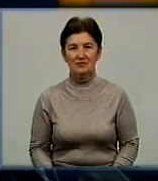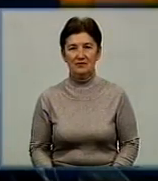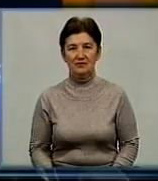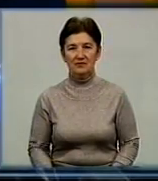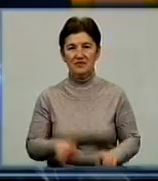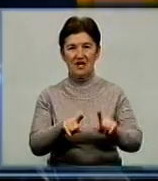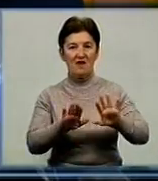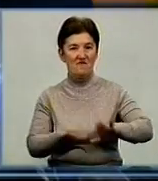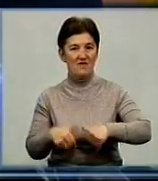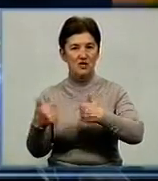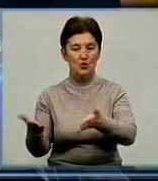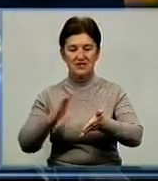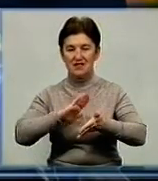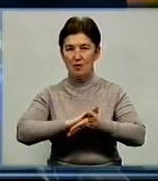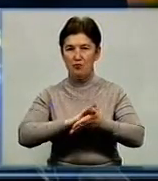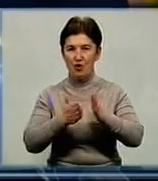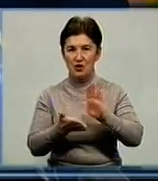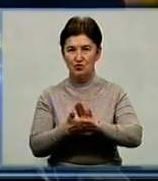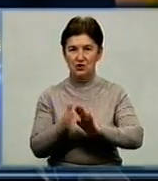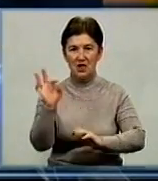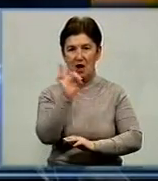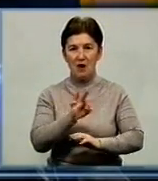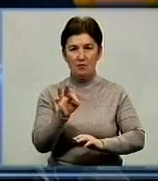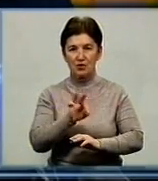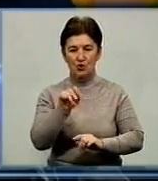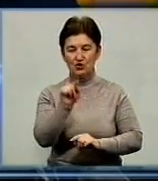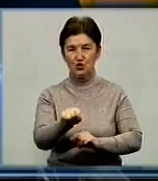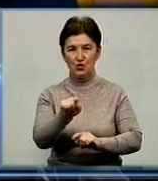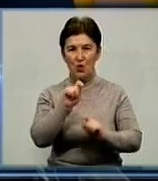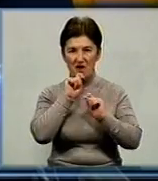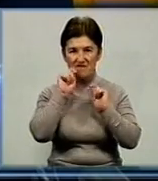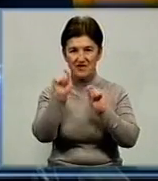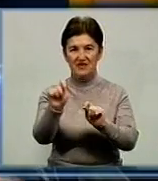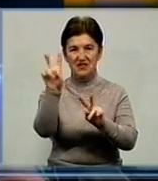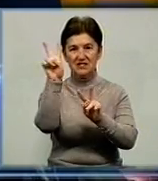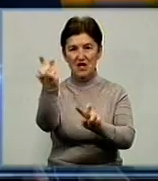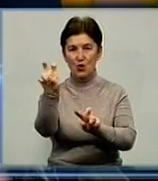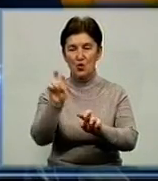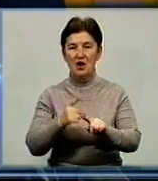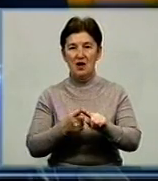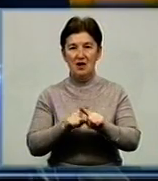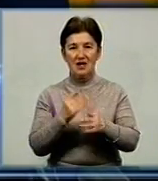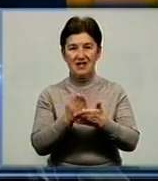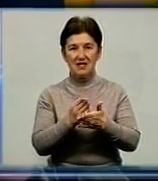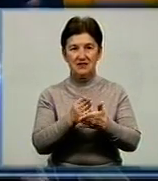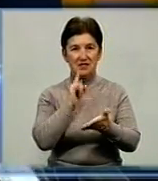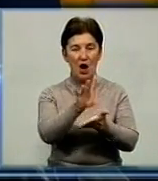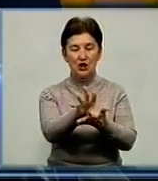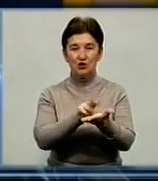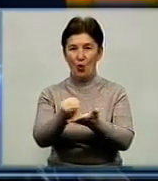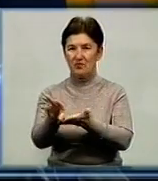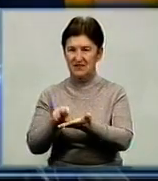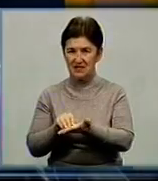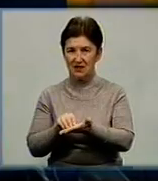Виносимо положення про цю відзнаку, а також є відповідні вже в зірці, щоб відповідна ця